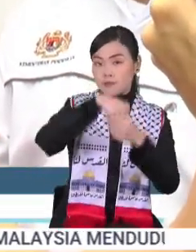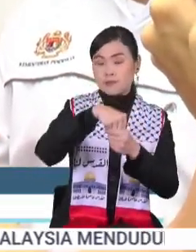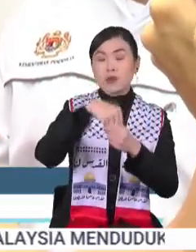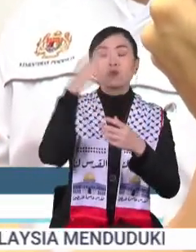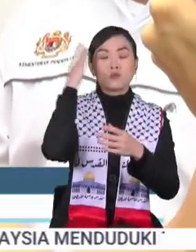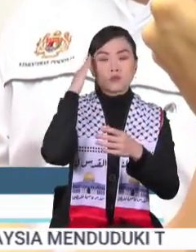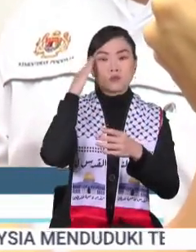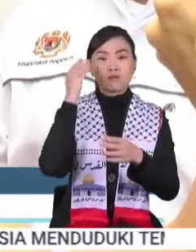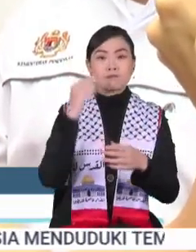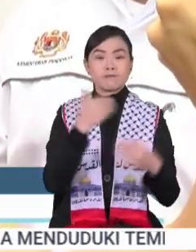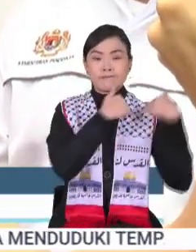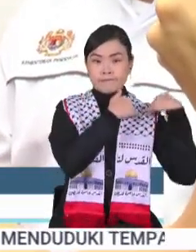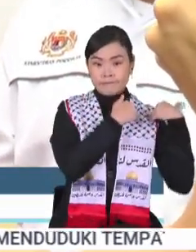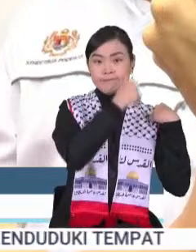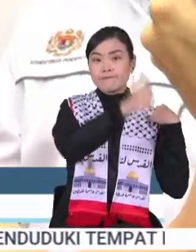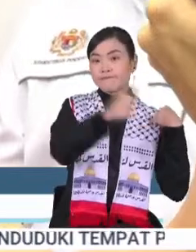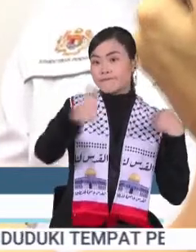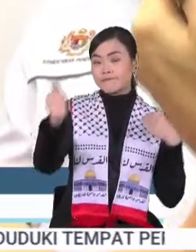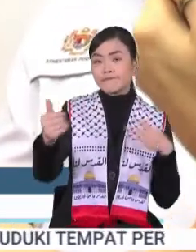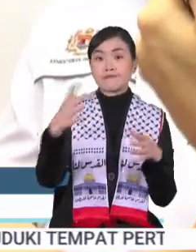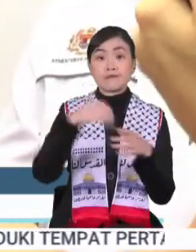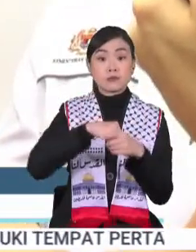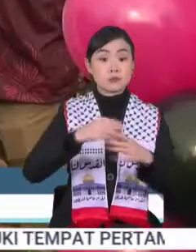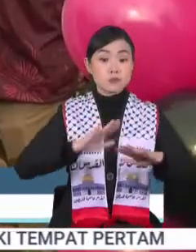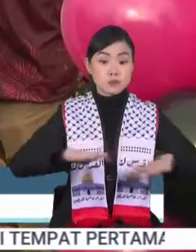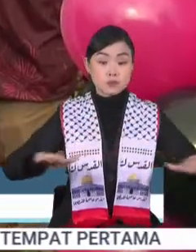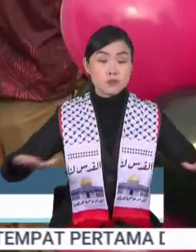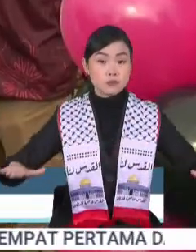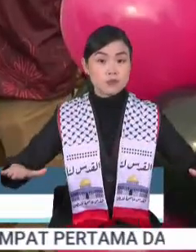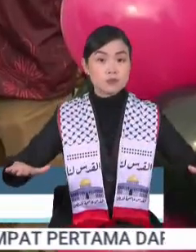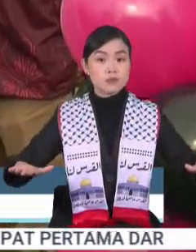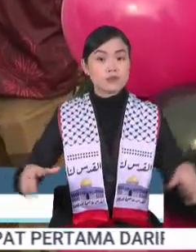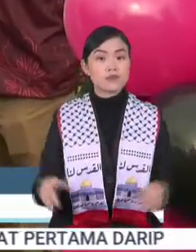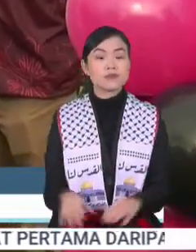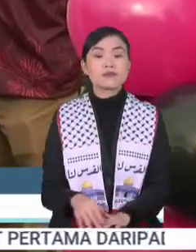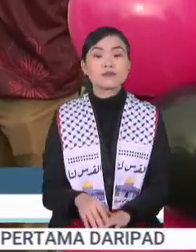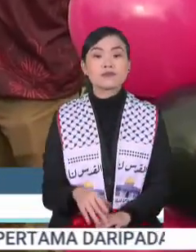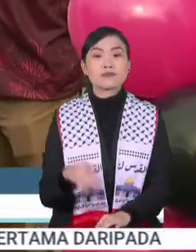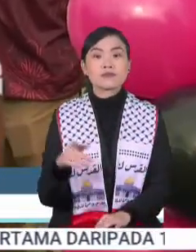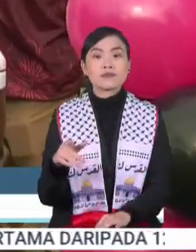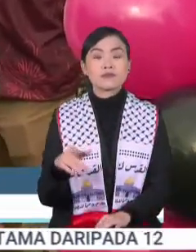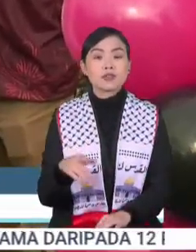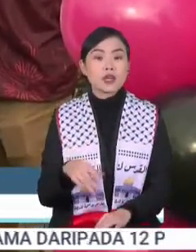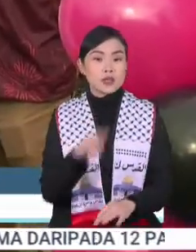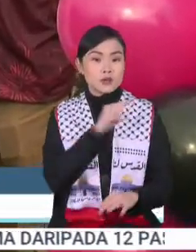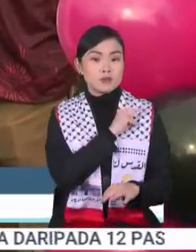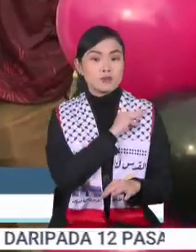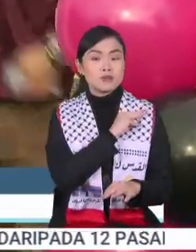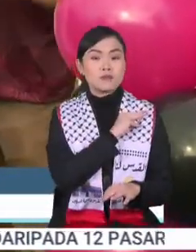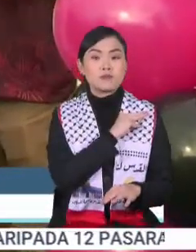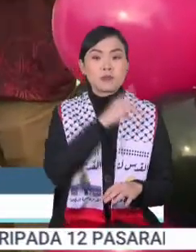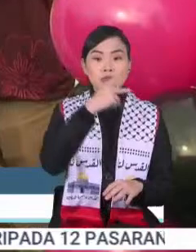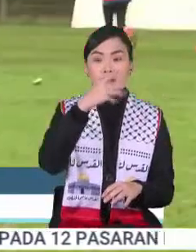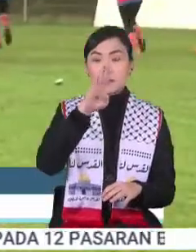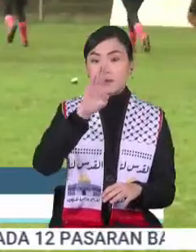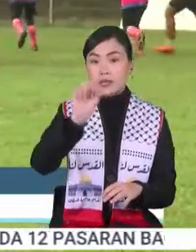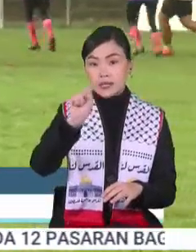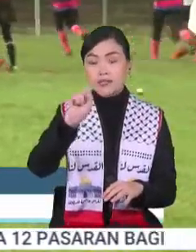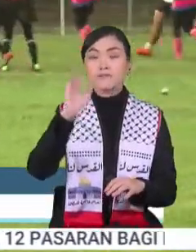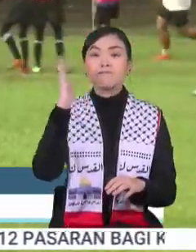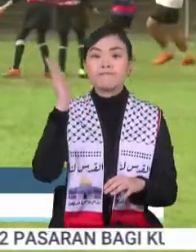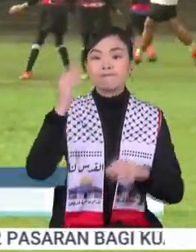masing-masing termasuk anak-anak kecillah beliau memaklumkan Kementerian belia dan sukan serta Kementerian Pendidikan akan